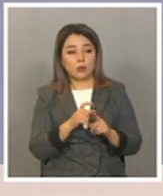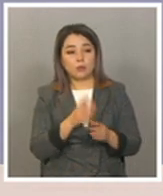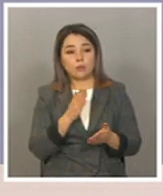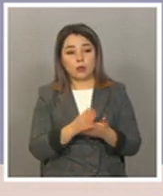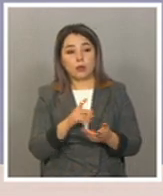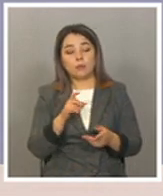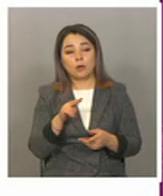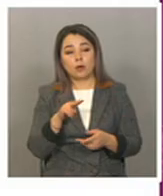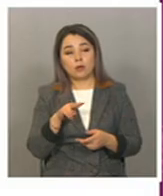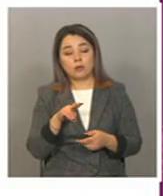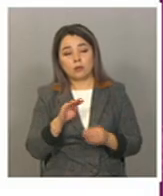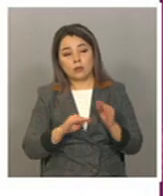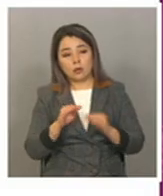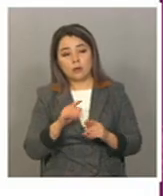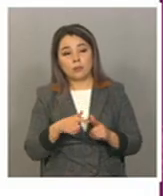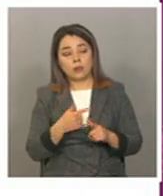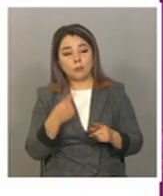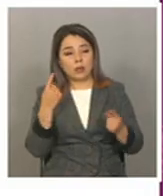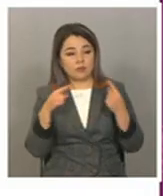контексте произведения?